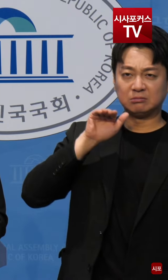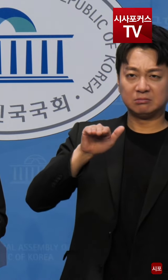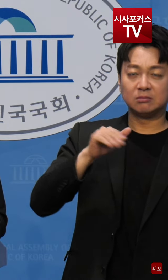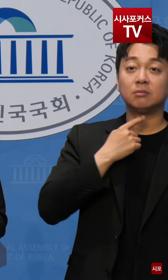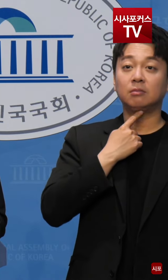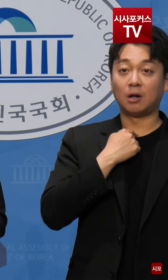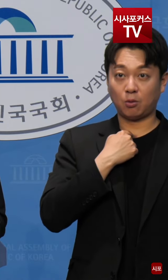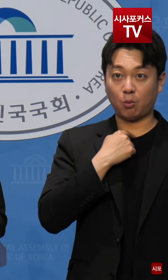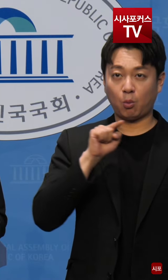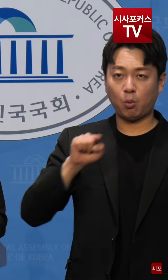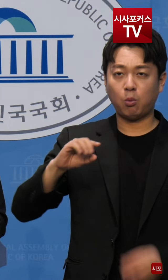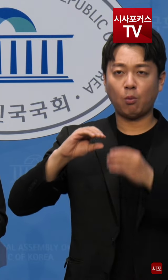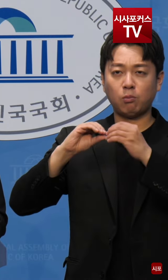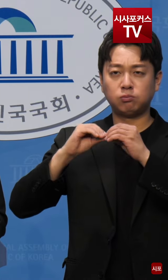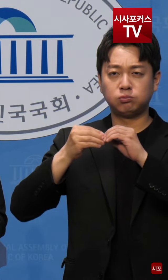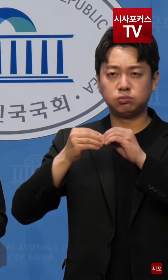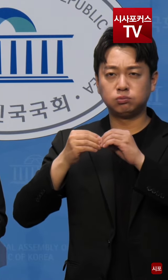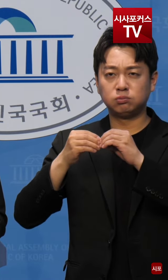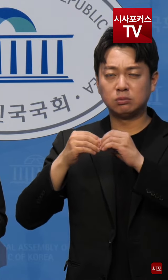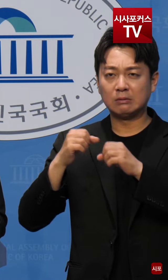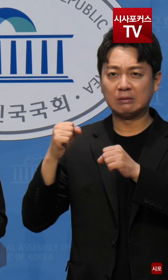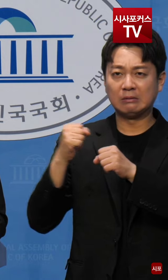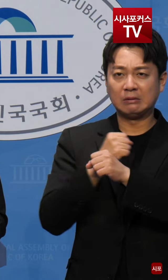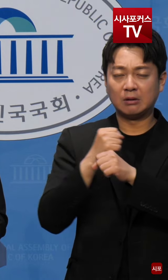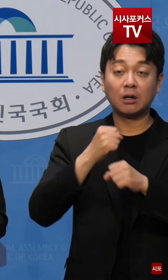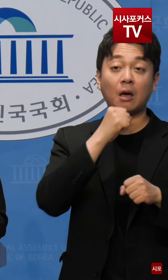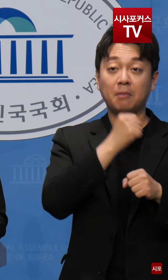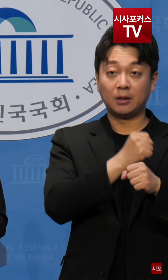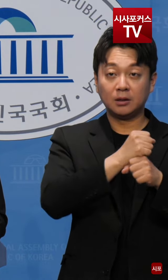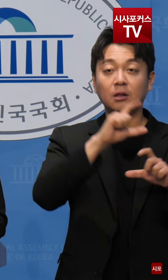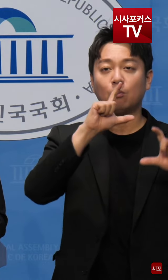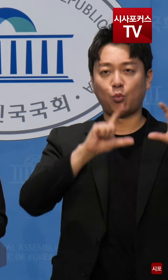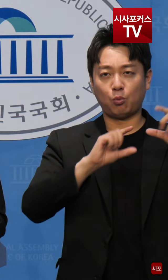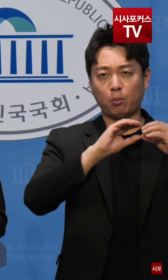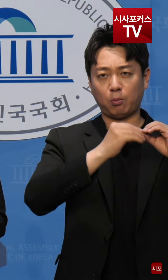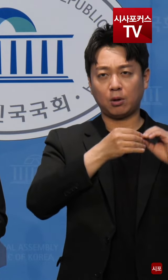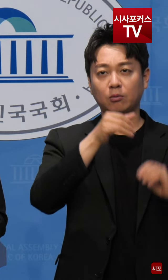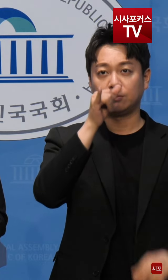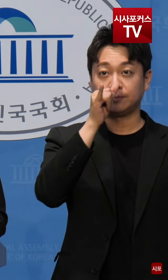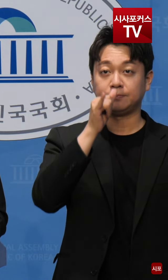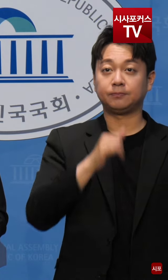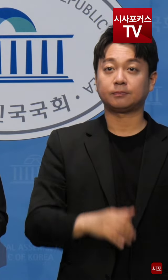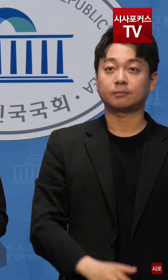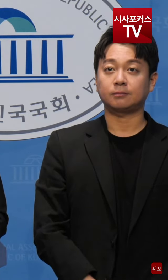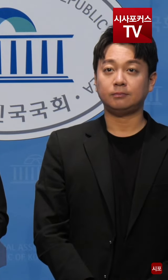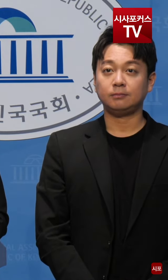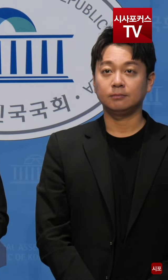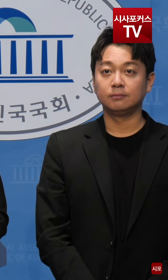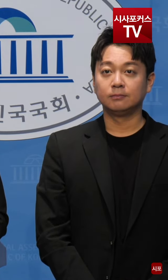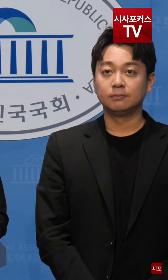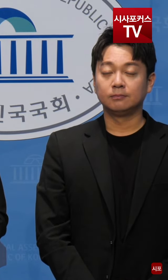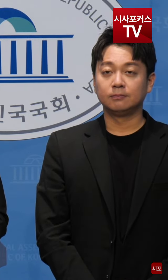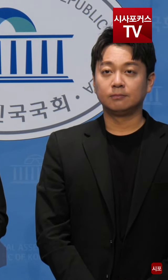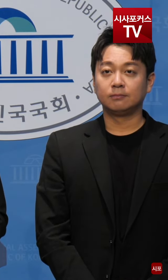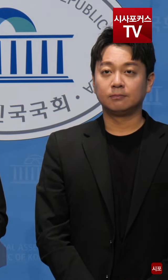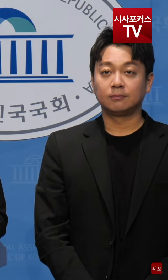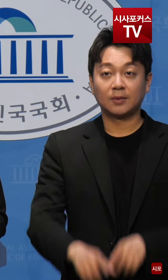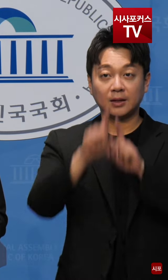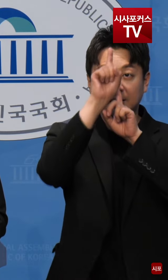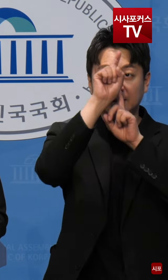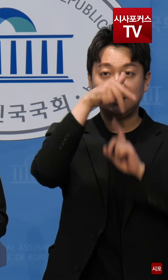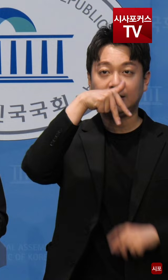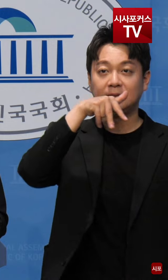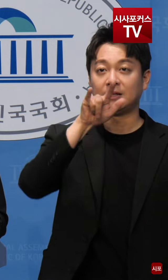사법 시스템을 뒤흔드는 비정상적인 모습을 보이고 있습니다. 그 덕분에 이